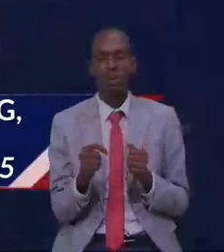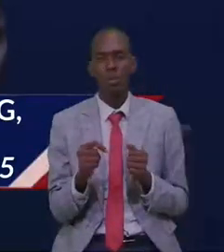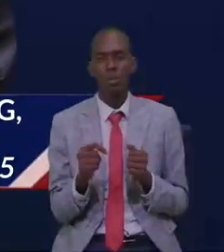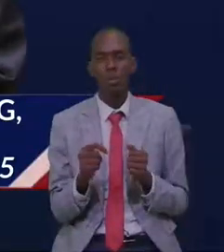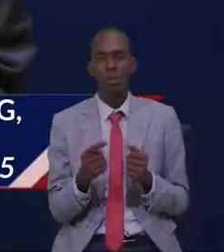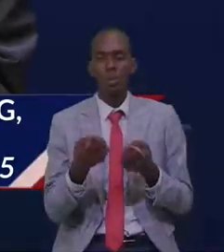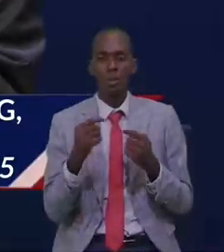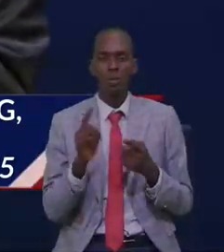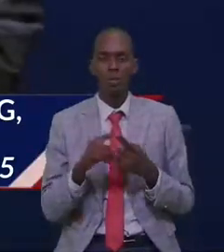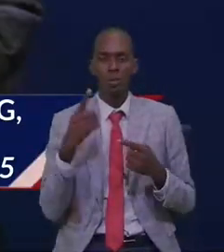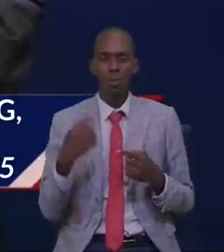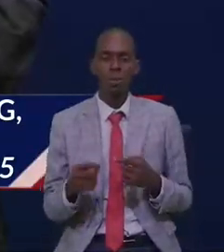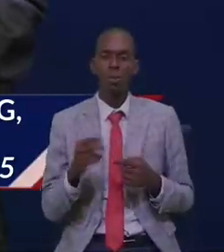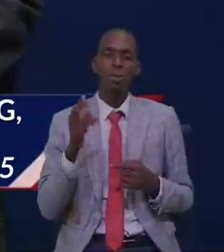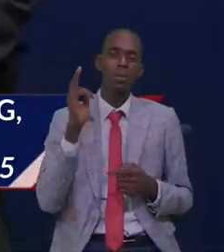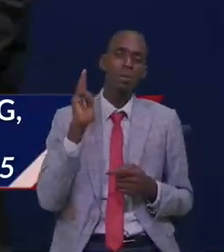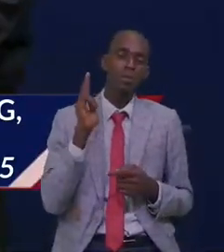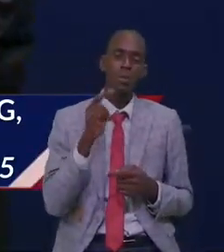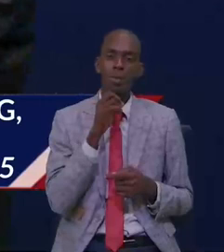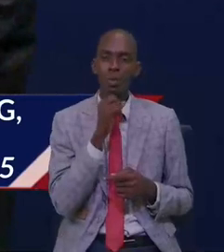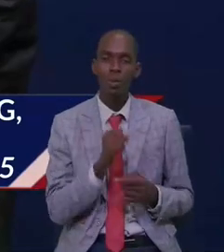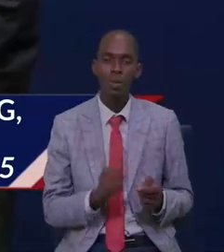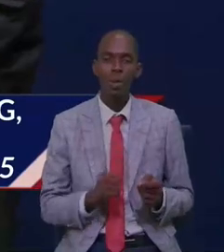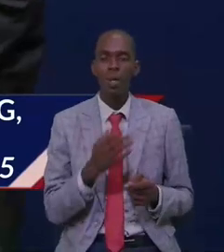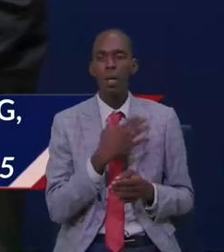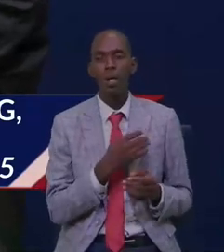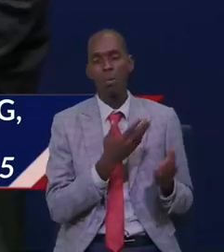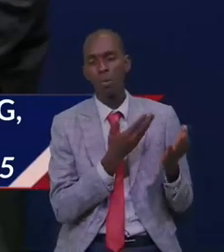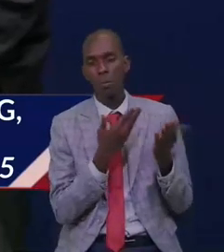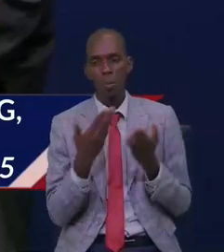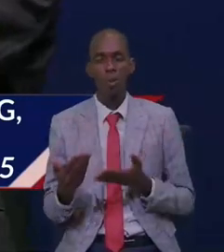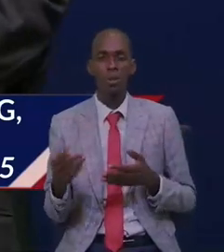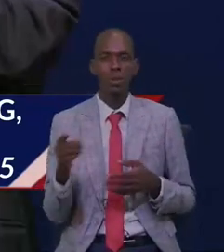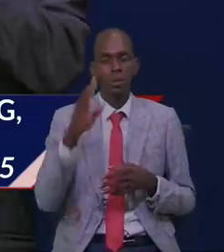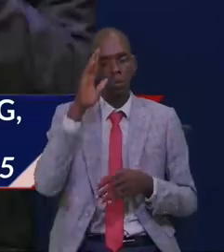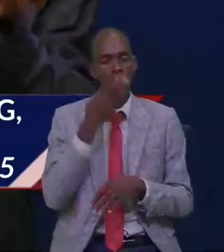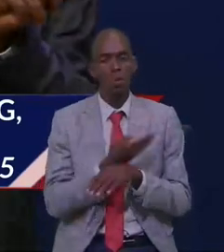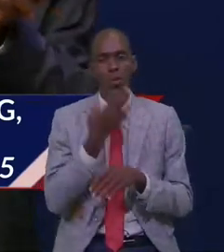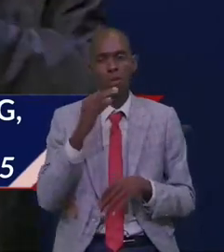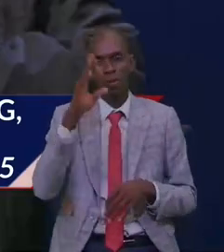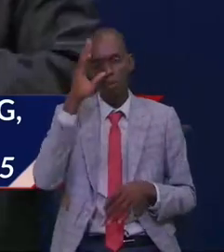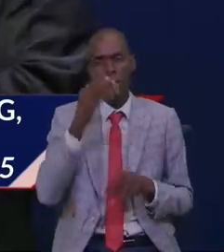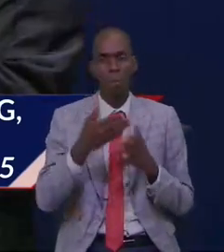Il s'avança vers l'ancien des jours et on le fit approcher de lui.